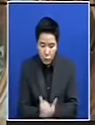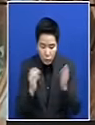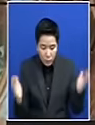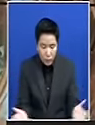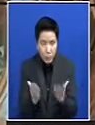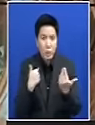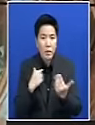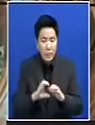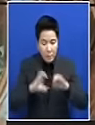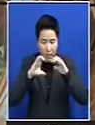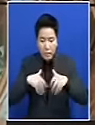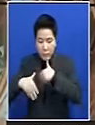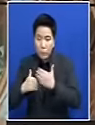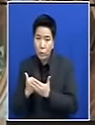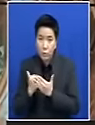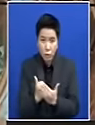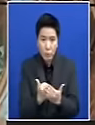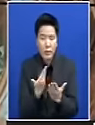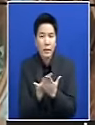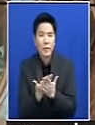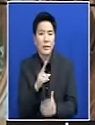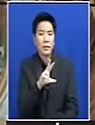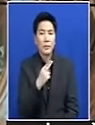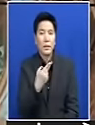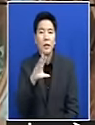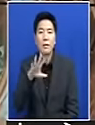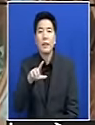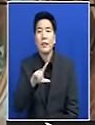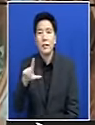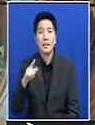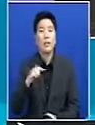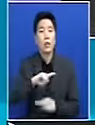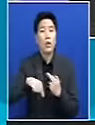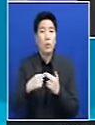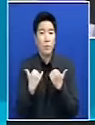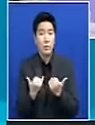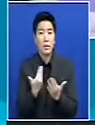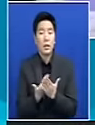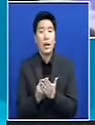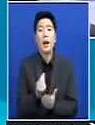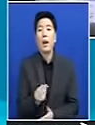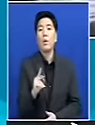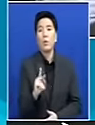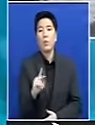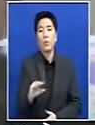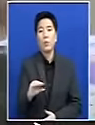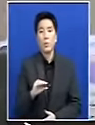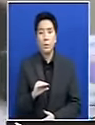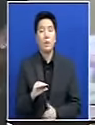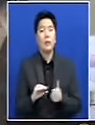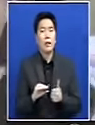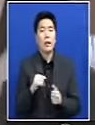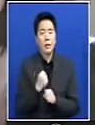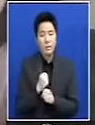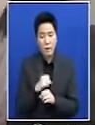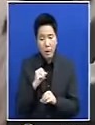โยบายประชารัฐในครั้งนี้ด้วยค่ะวงเงิน 35,000 ล้านบาทในรอบนี้จะปล่อยกู้เพื่อให้กองทุนหมู่บ้านแต่ละแห่งได้น